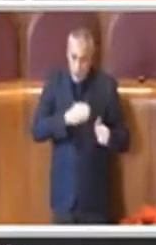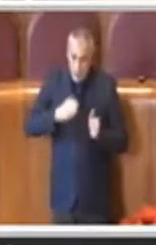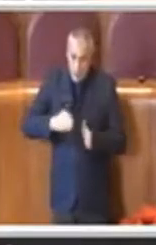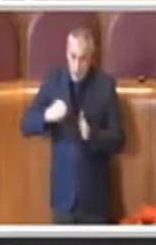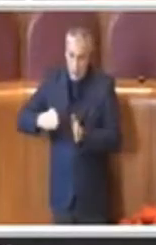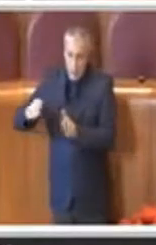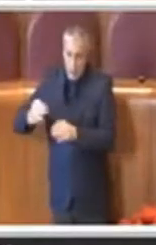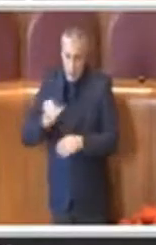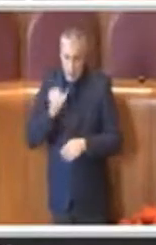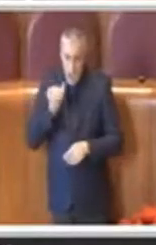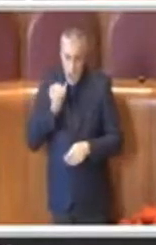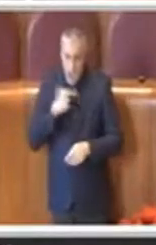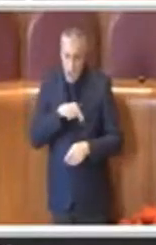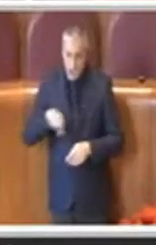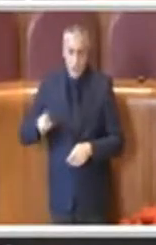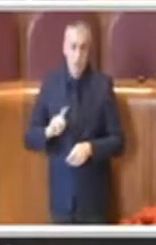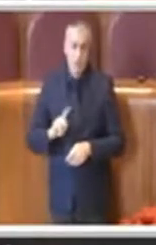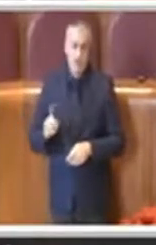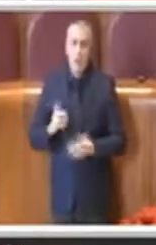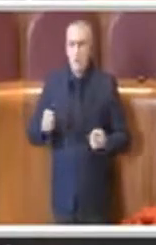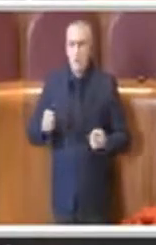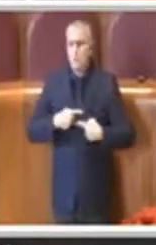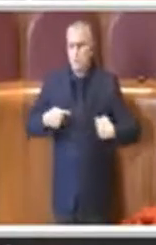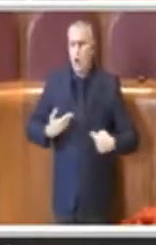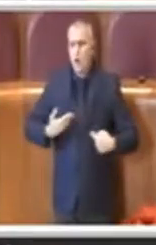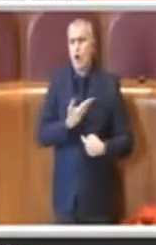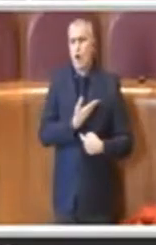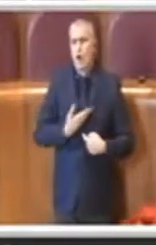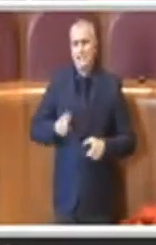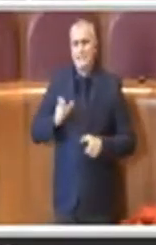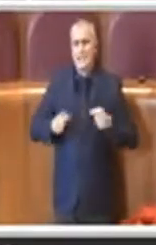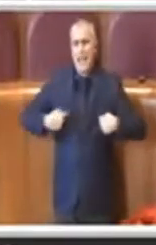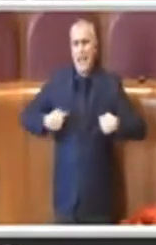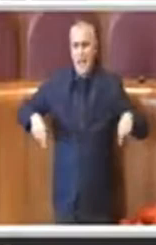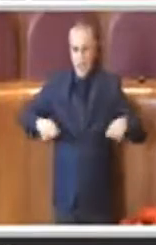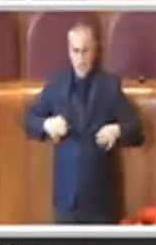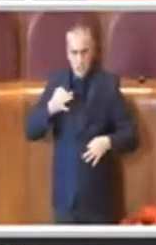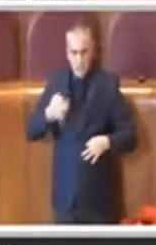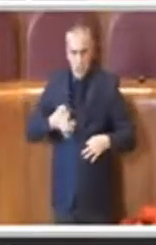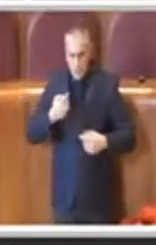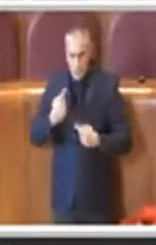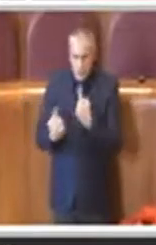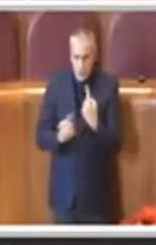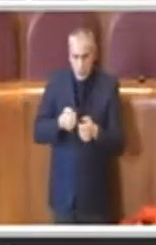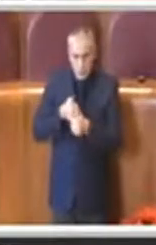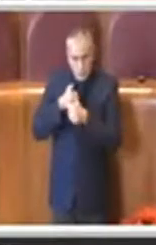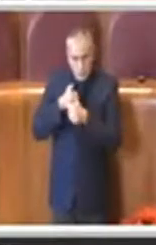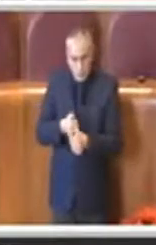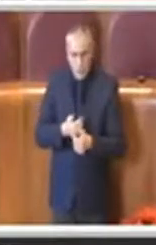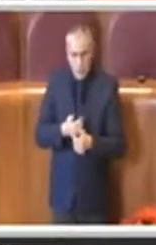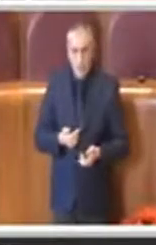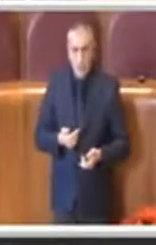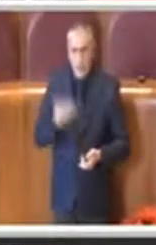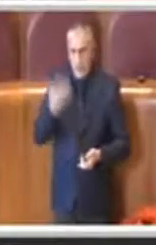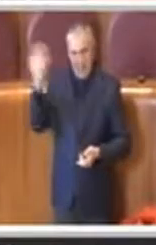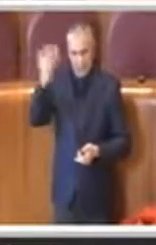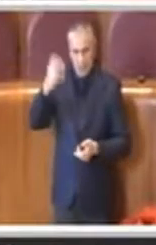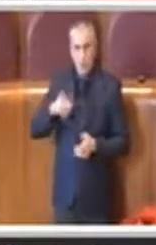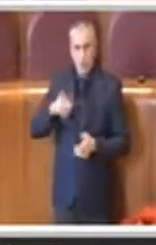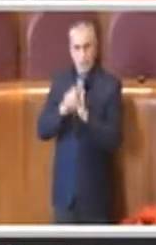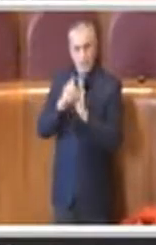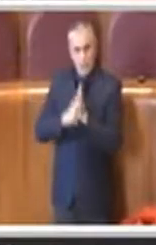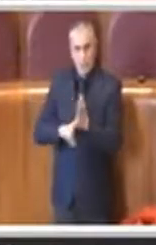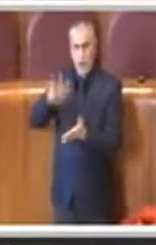Ma noi come consiglieri non abbiamo mai smesso di seguire le questioni, cioè non è che una volta approvata la delibera ce ne